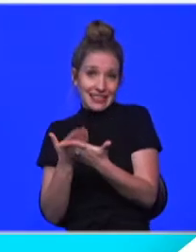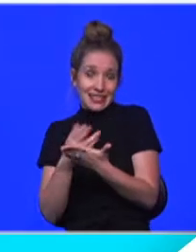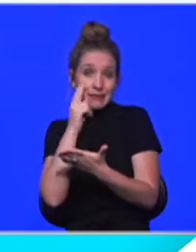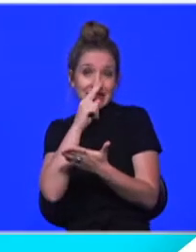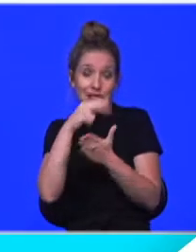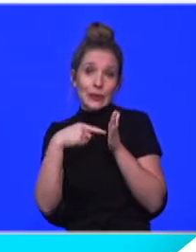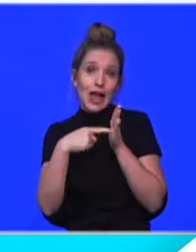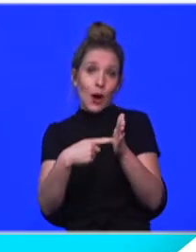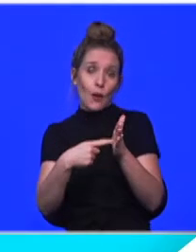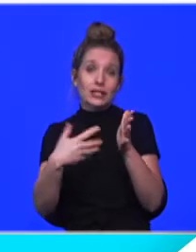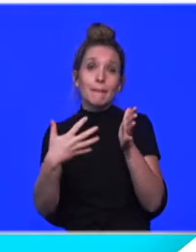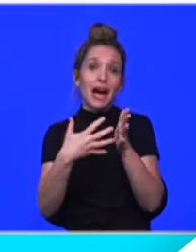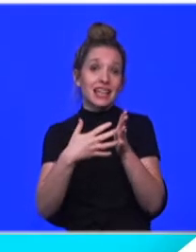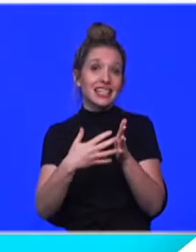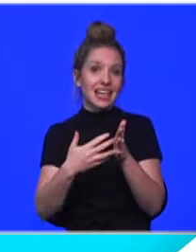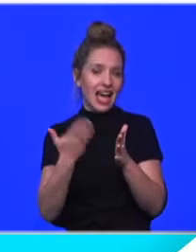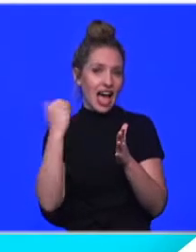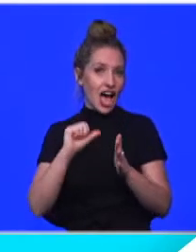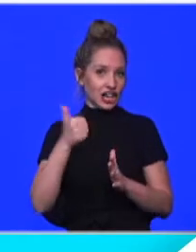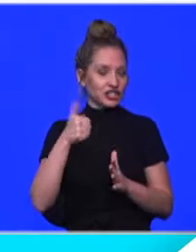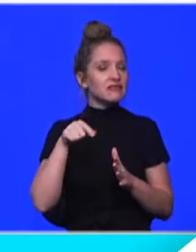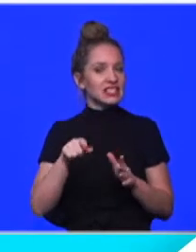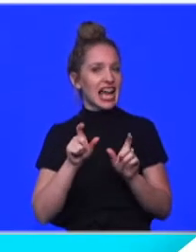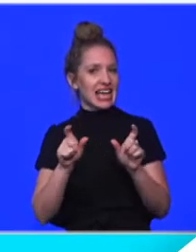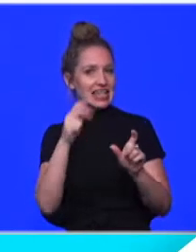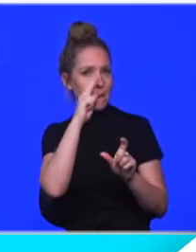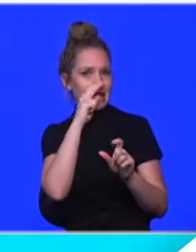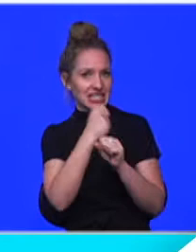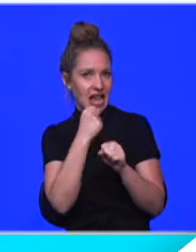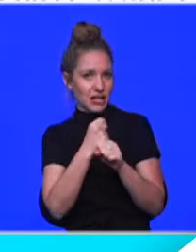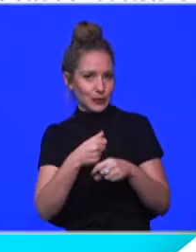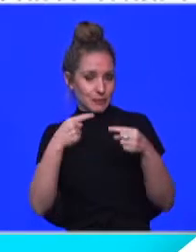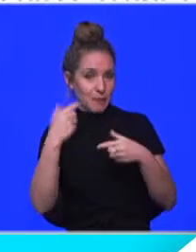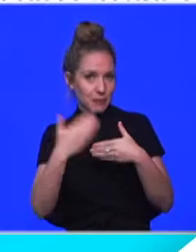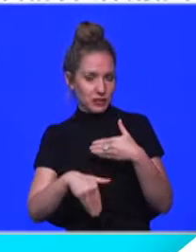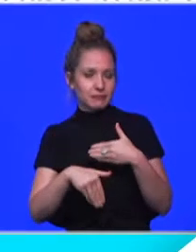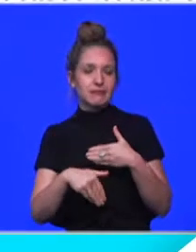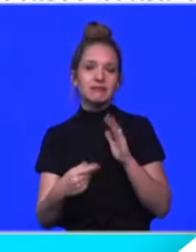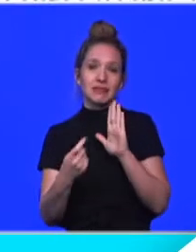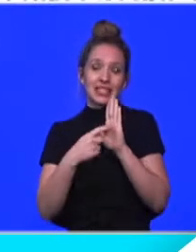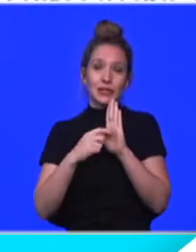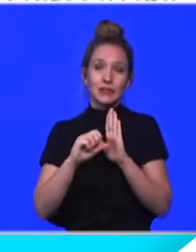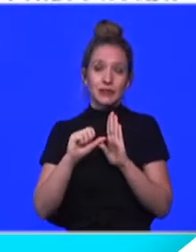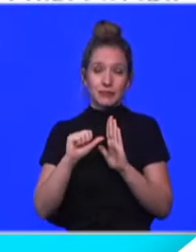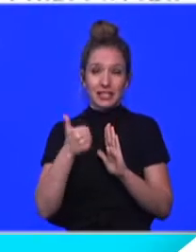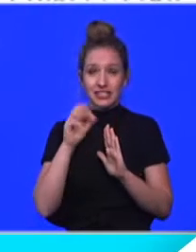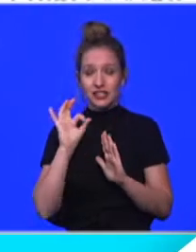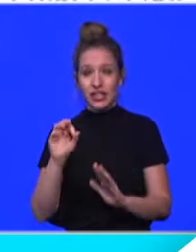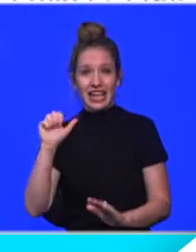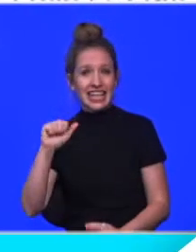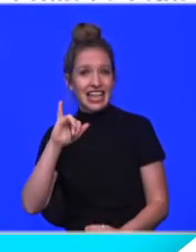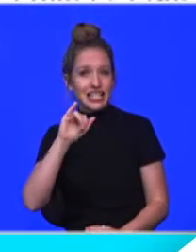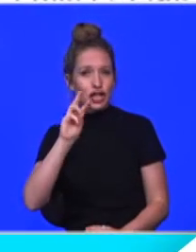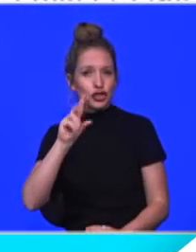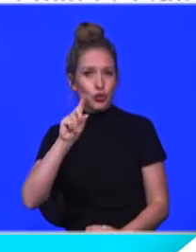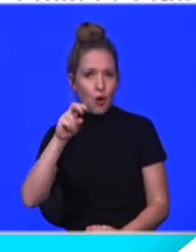בחקירה הראשית, וזה באמת מה שההגנה מנסה לעשות בימים האחרונים, כשאת יודע, התזה המרכזית של אילן ישועה ושל התביעה,